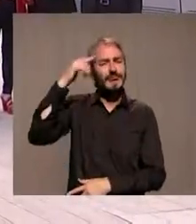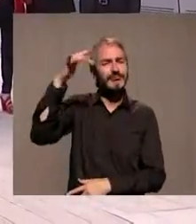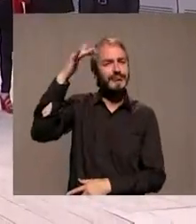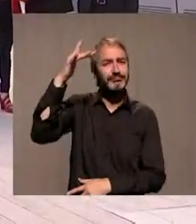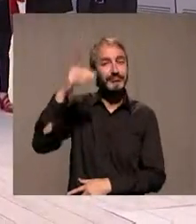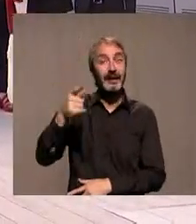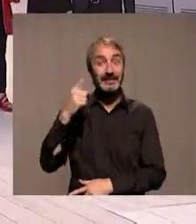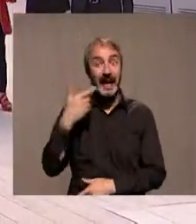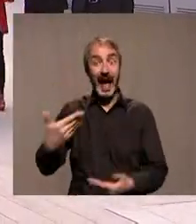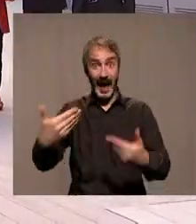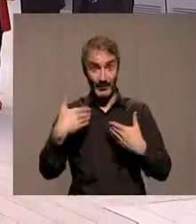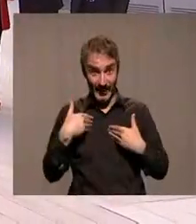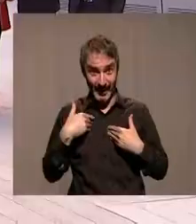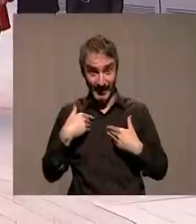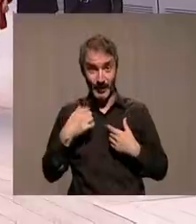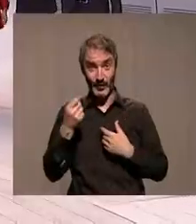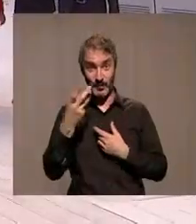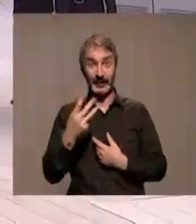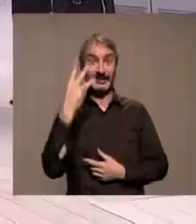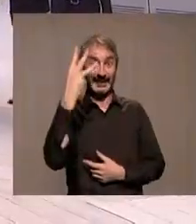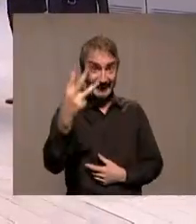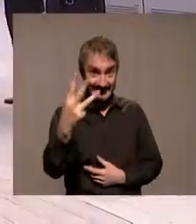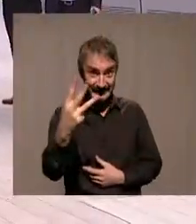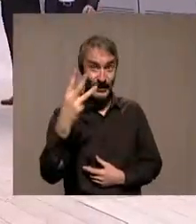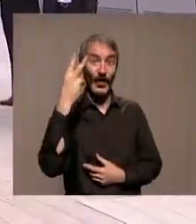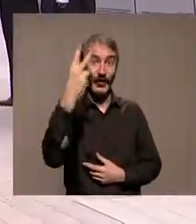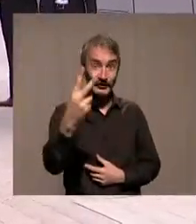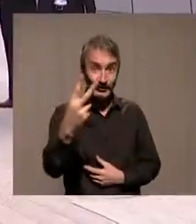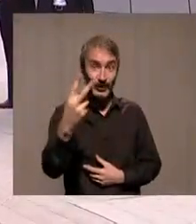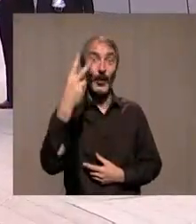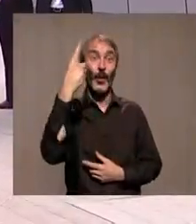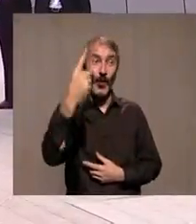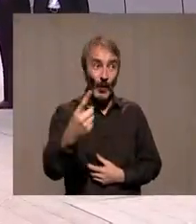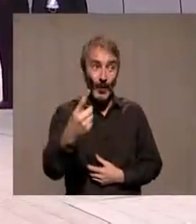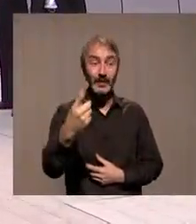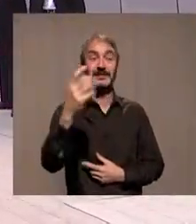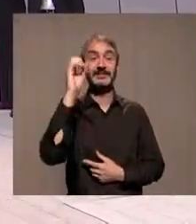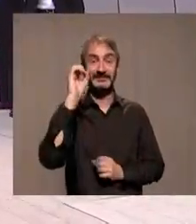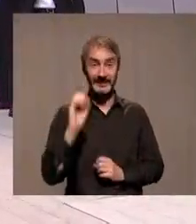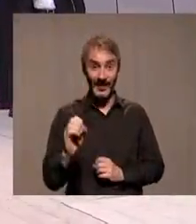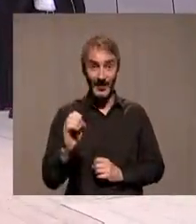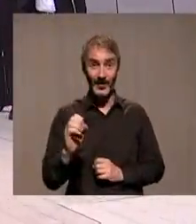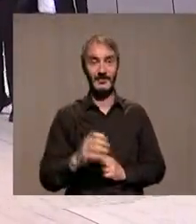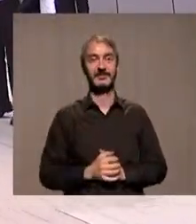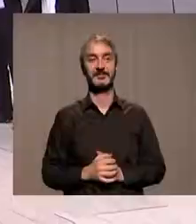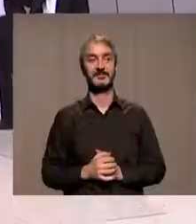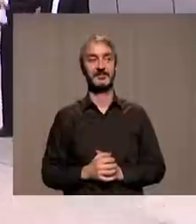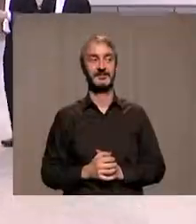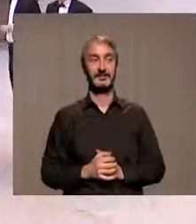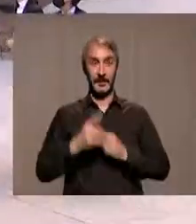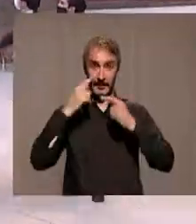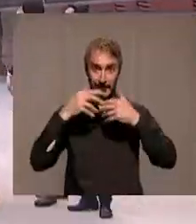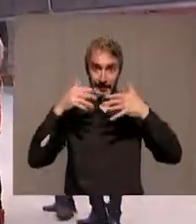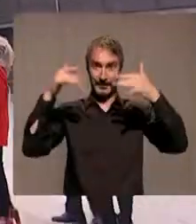ajudeu a fer compte enrere. Vinga. 3, 2, 1, 0!